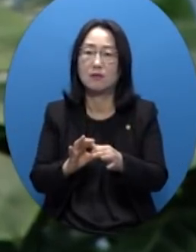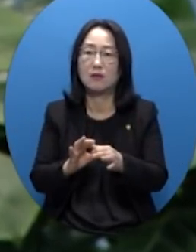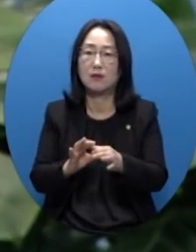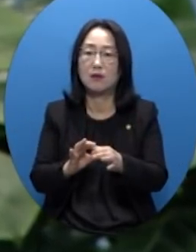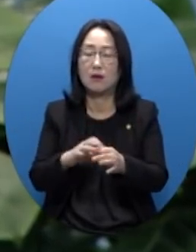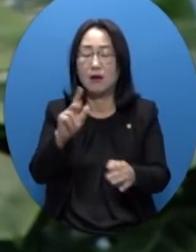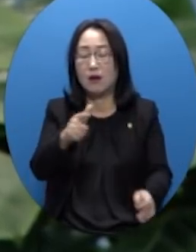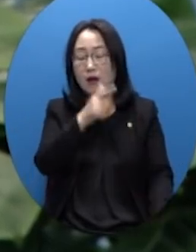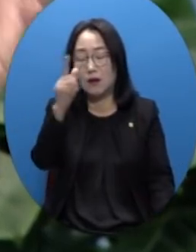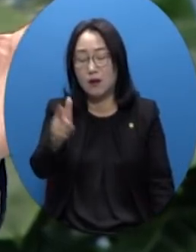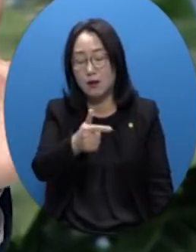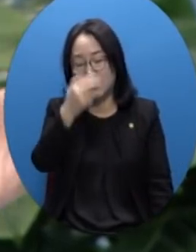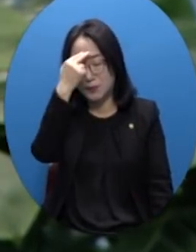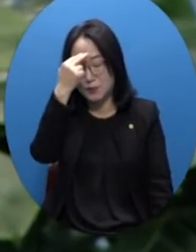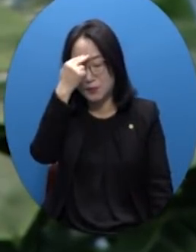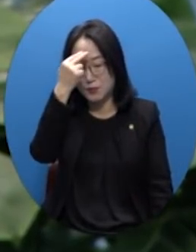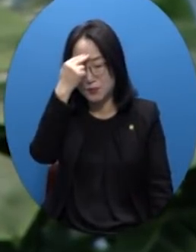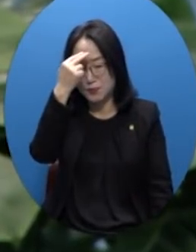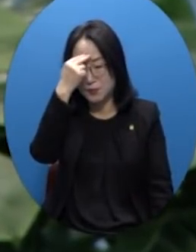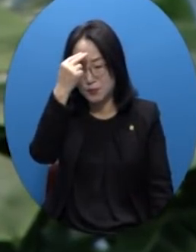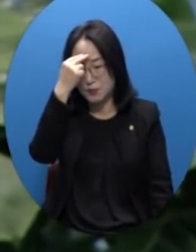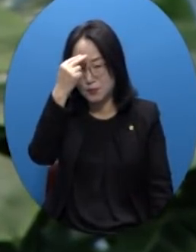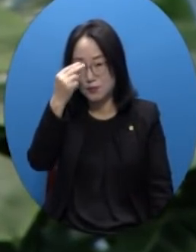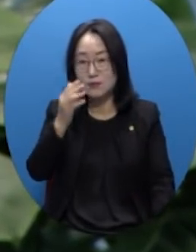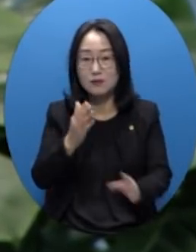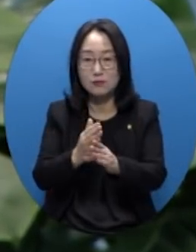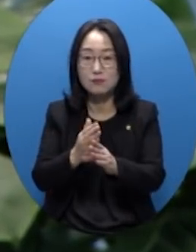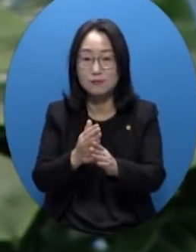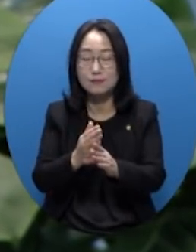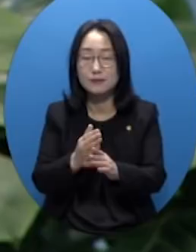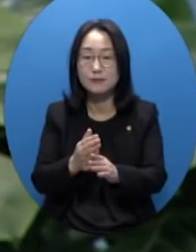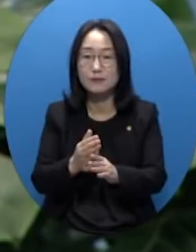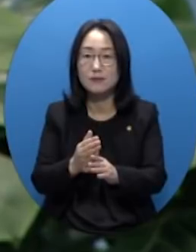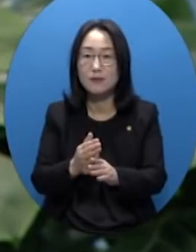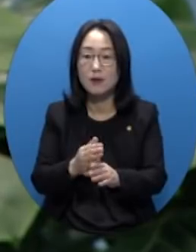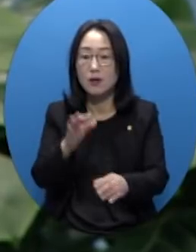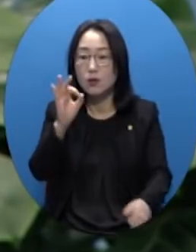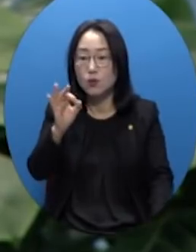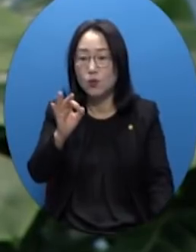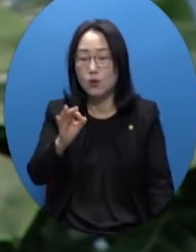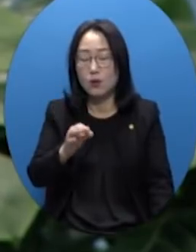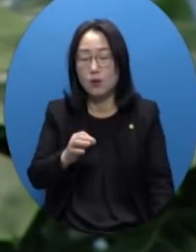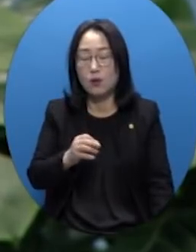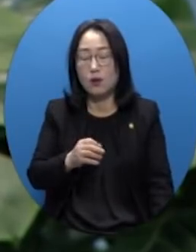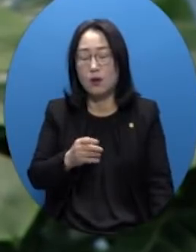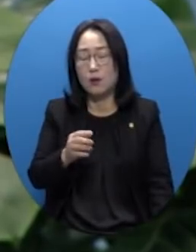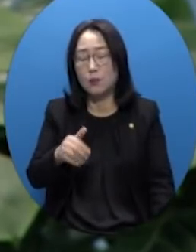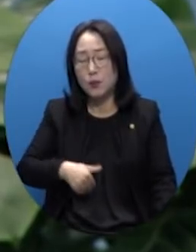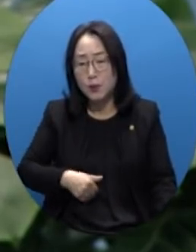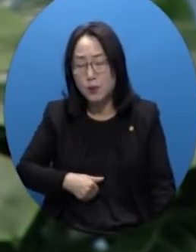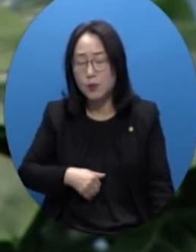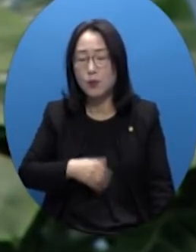하로 살기가 너무 힘든 상영에 우리가 처했습니다 물질적인 말에 믿습니다